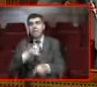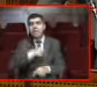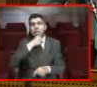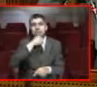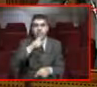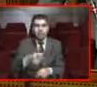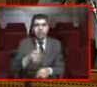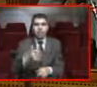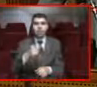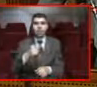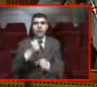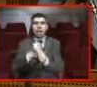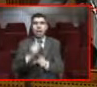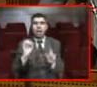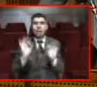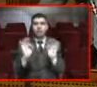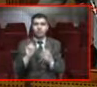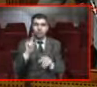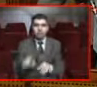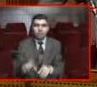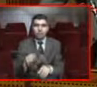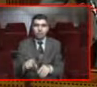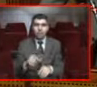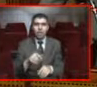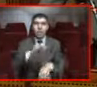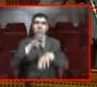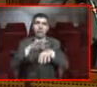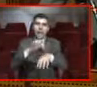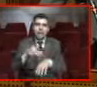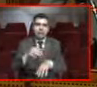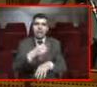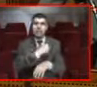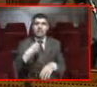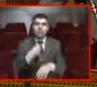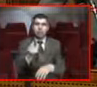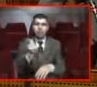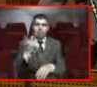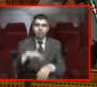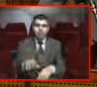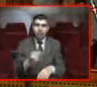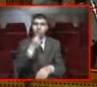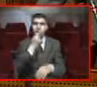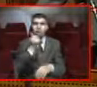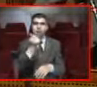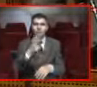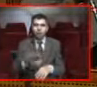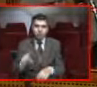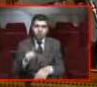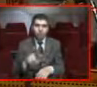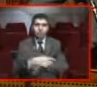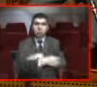اللي وصل المصاريف ديالهم غير ديال الاستشفاء، يعني اللي ما عندوش ولده ولا بنته اللي قادره،